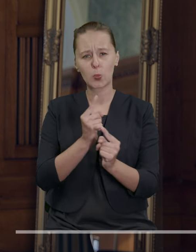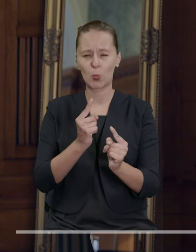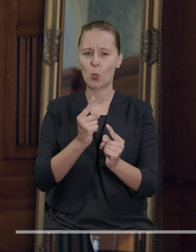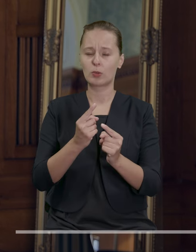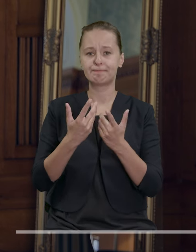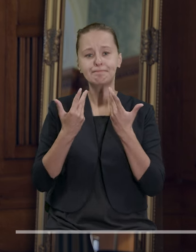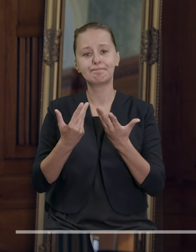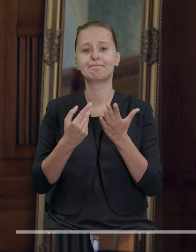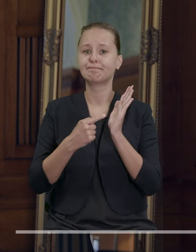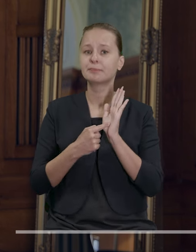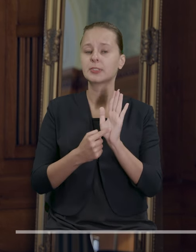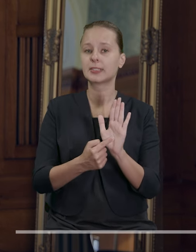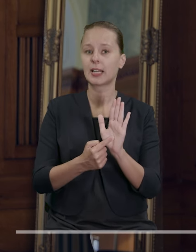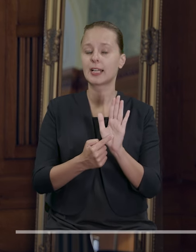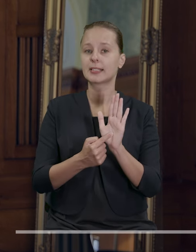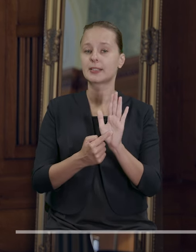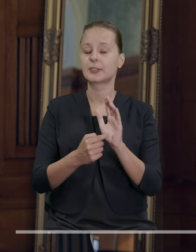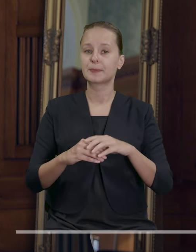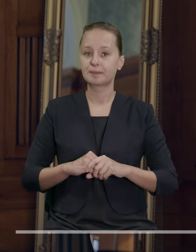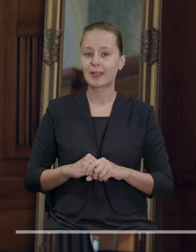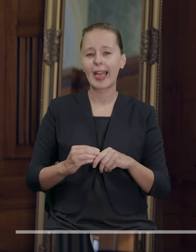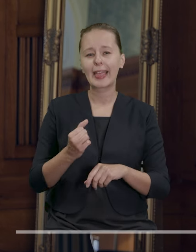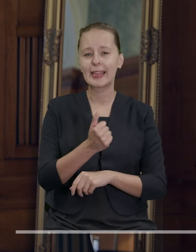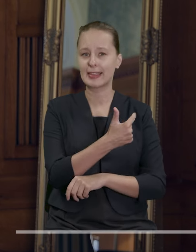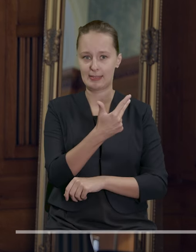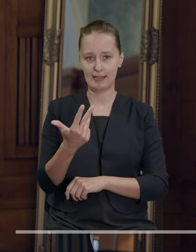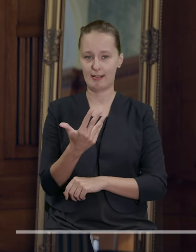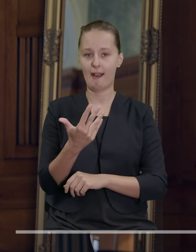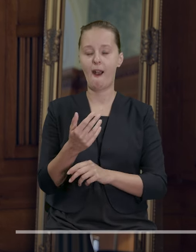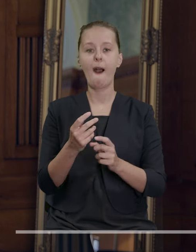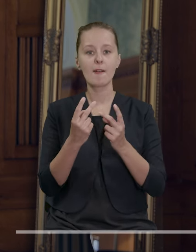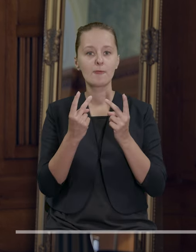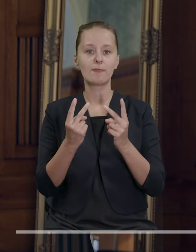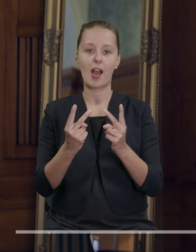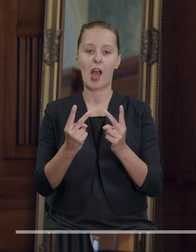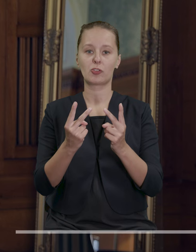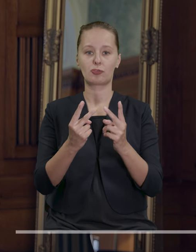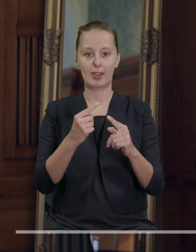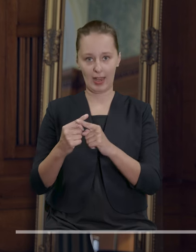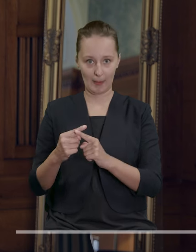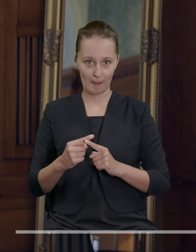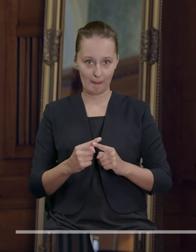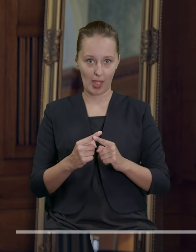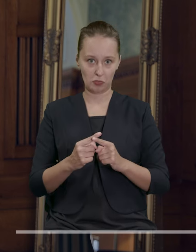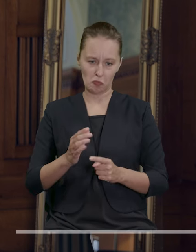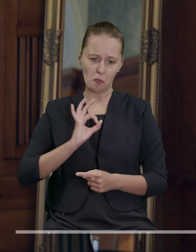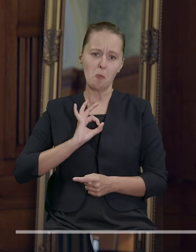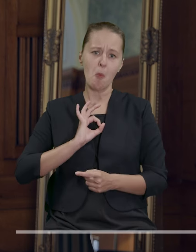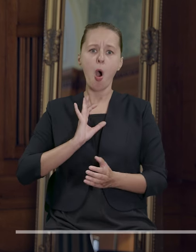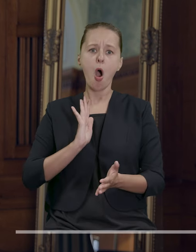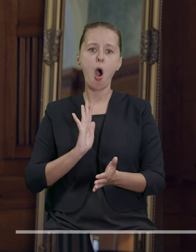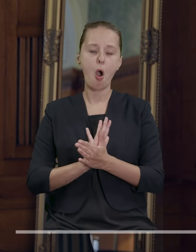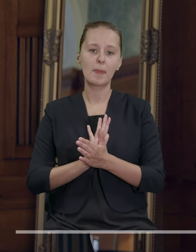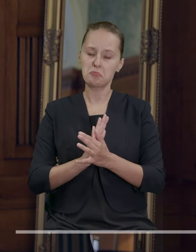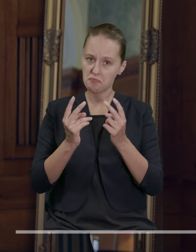chciałabym wskazać na kilka punktów, na kilka ważnych elementów, według mnie